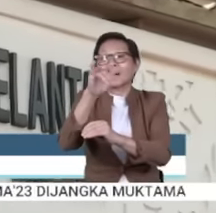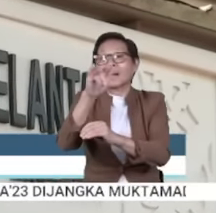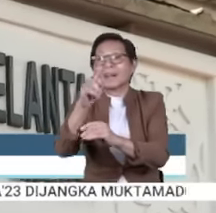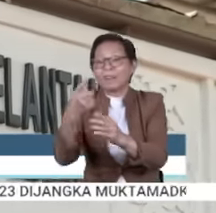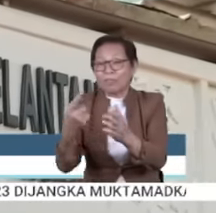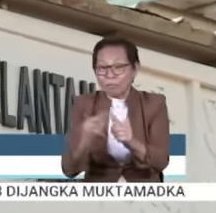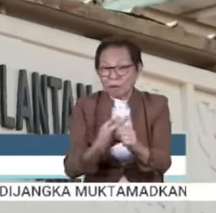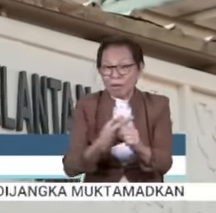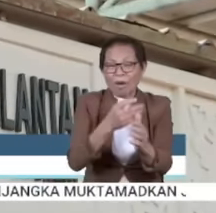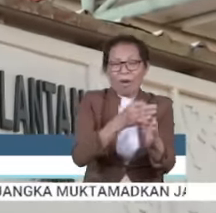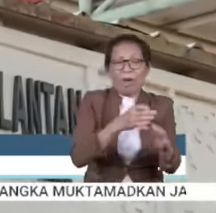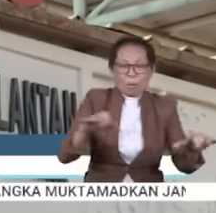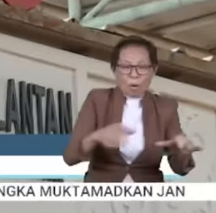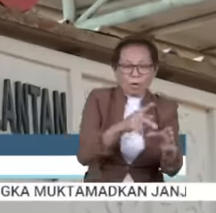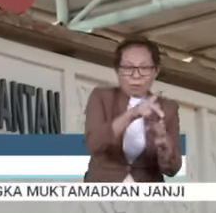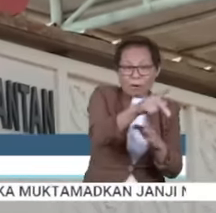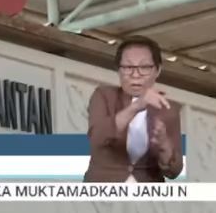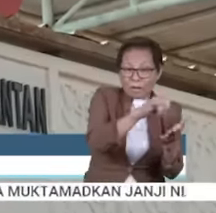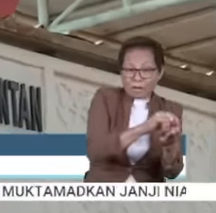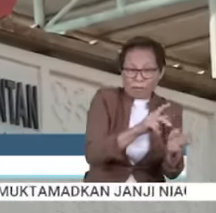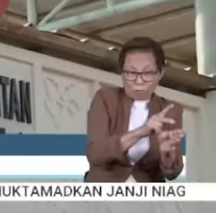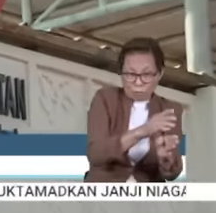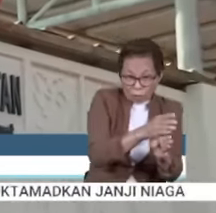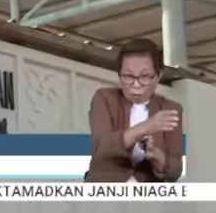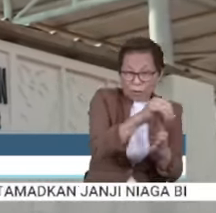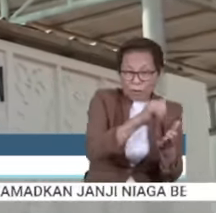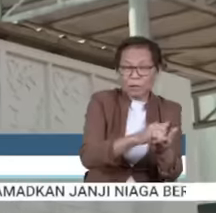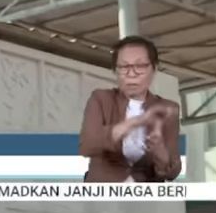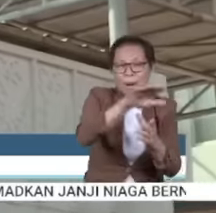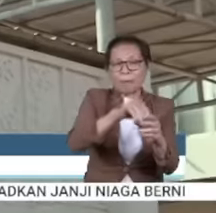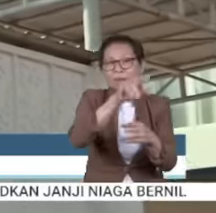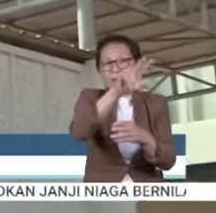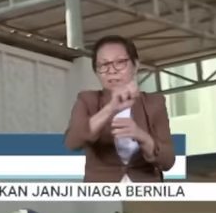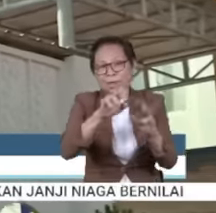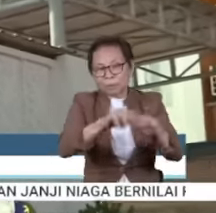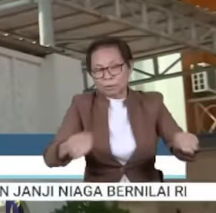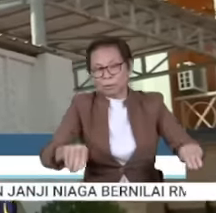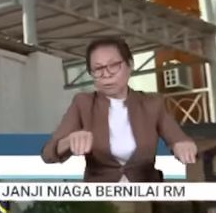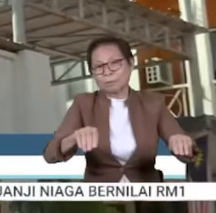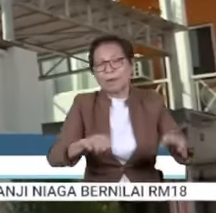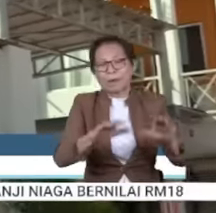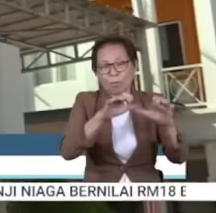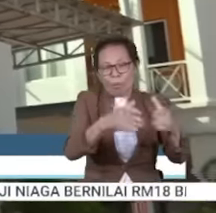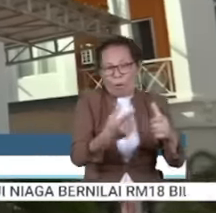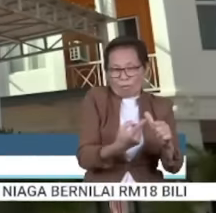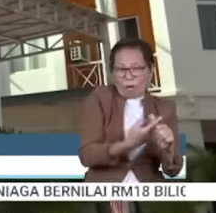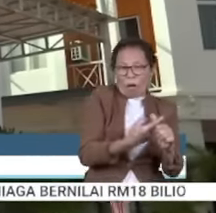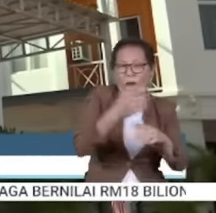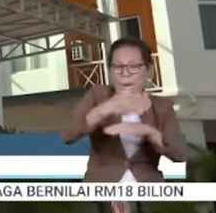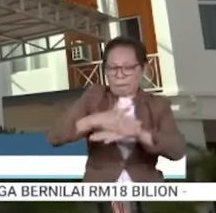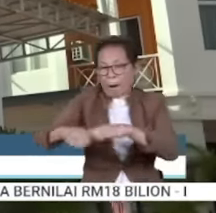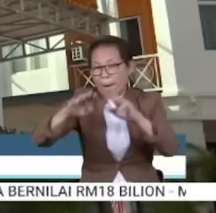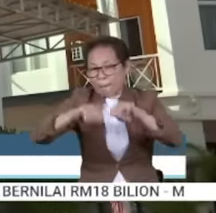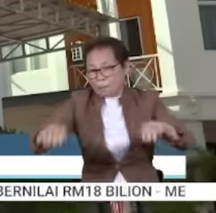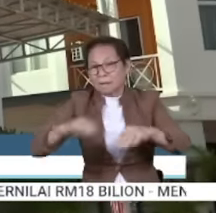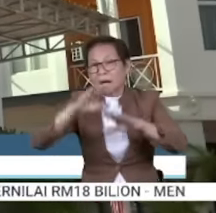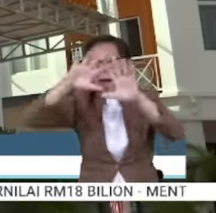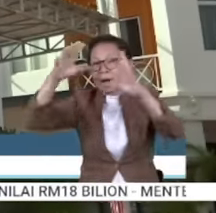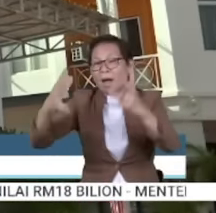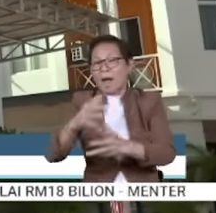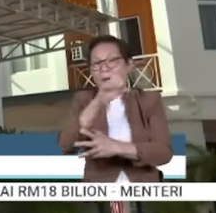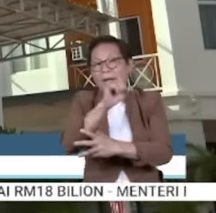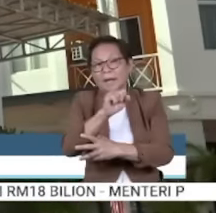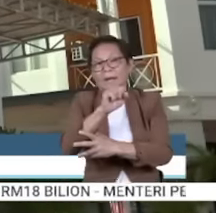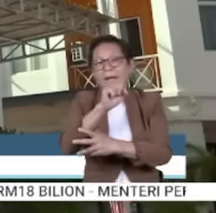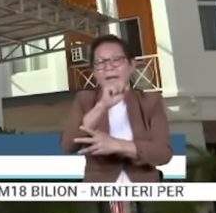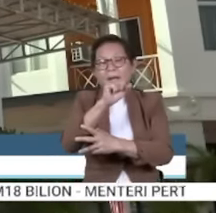dijalankan di fakulti berkenaan yang akan melibatkan 30 pelajar bagi kohot pertama katanya penghantaran pelajar antara bangsa issu